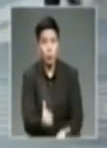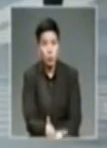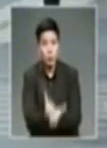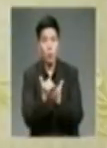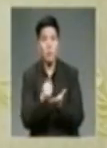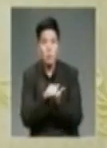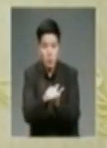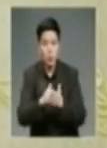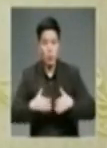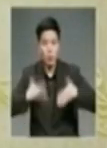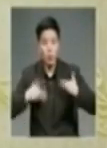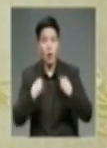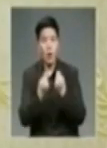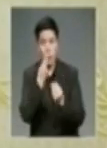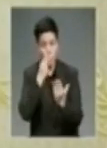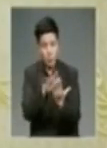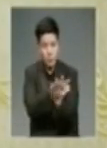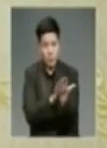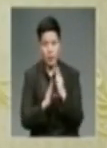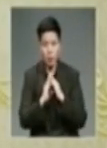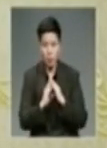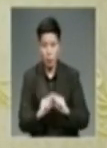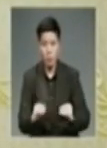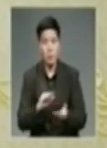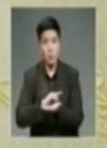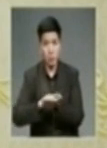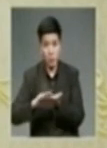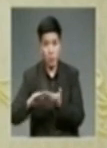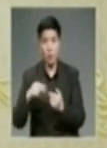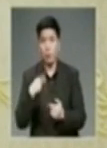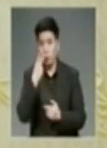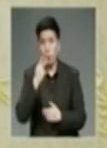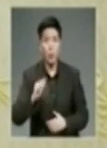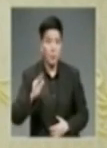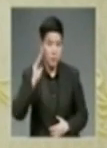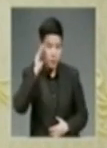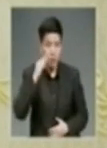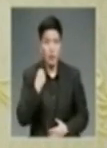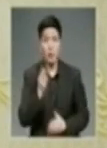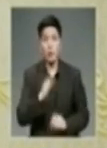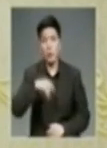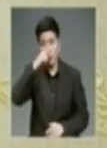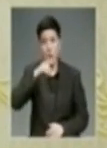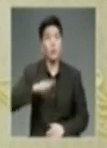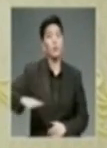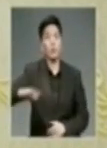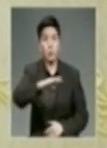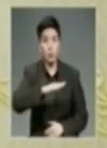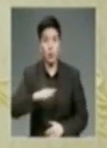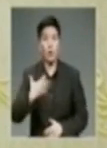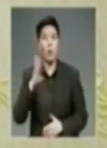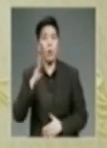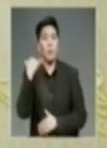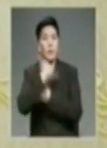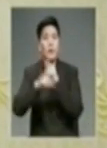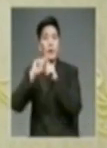สะดวกดูแลบ้านเมืองให้สงบเรียบร้อยเพื่อเกิดความเชื่อมั่นให้พี่น้องประชาชนชาวไทยของเราแล้วก็แขกชาว